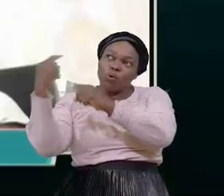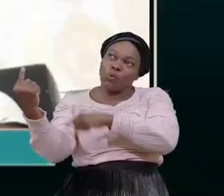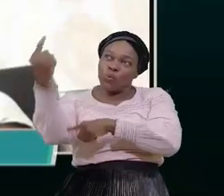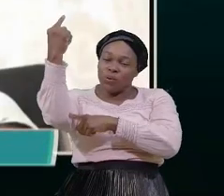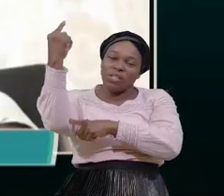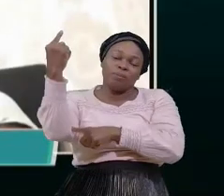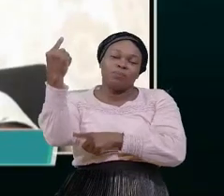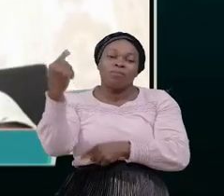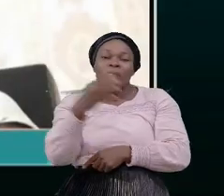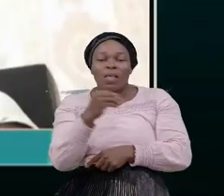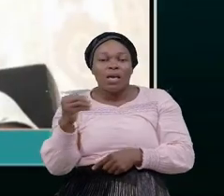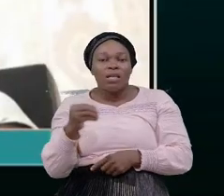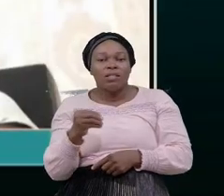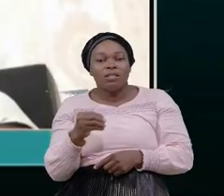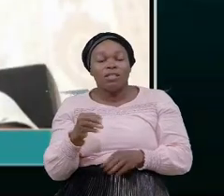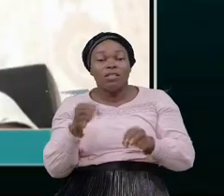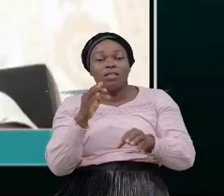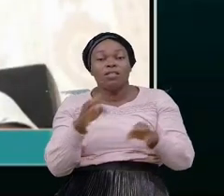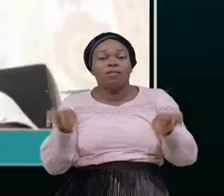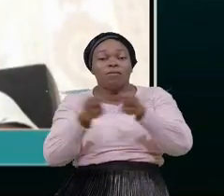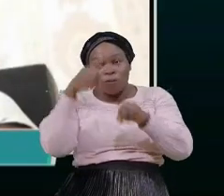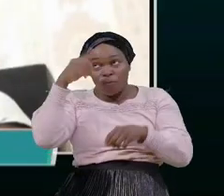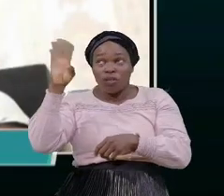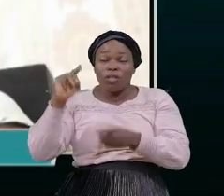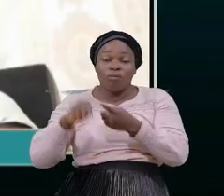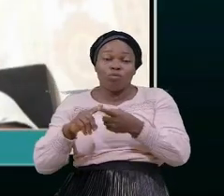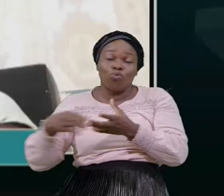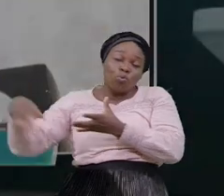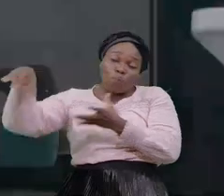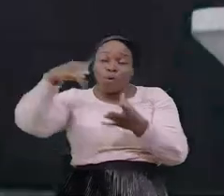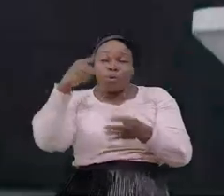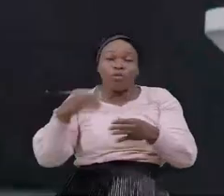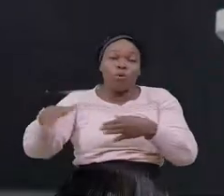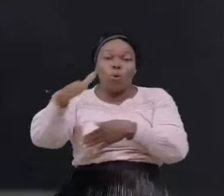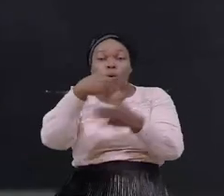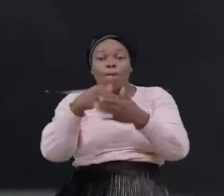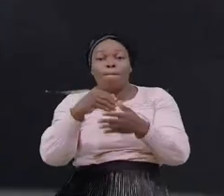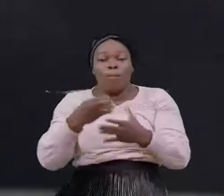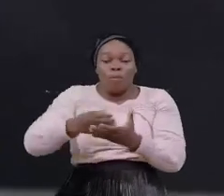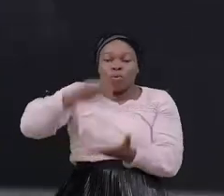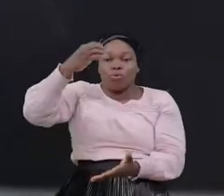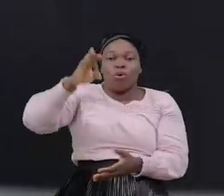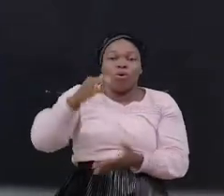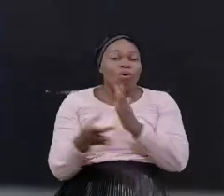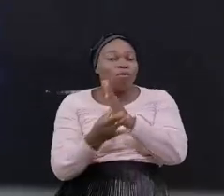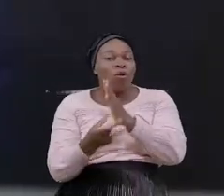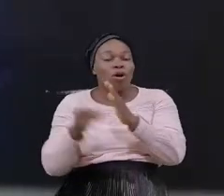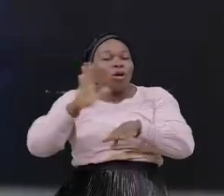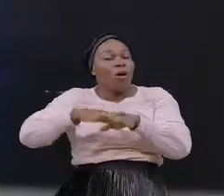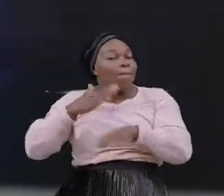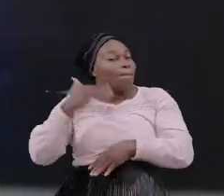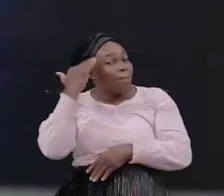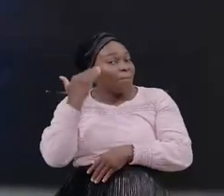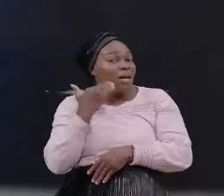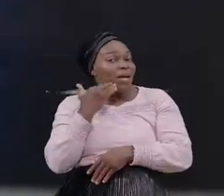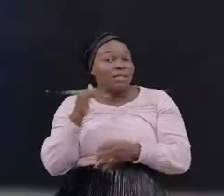Je veux le voir, qu'il verse toute une bouteille d'huile sur ma tête. Il dit, est-ce si